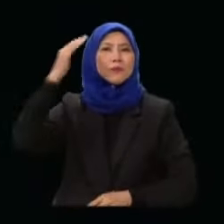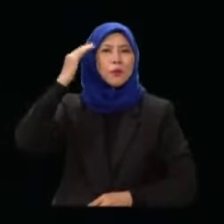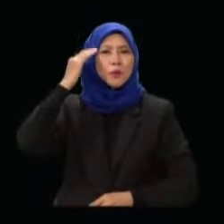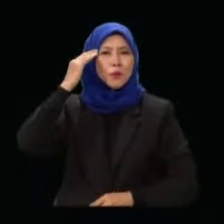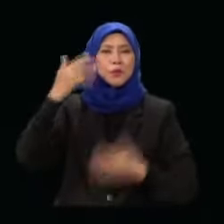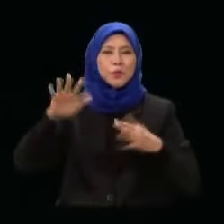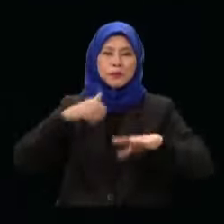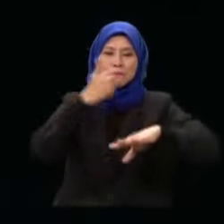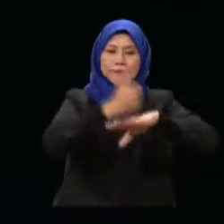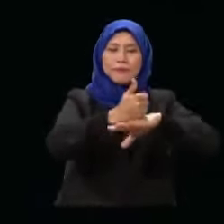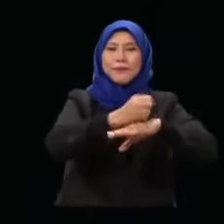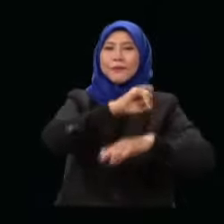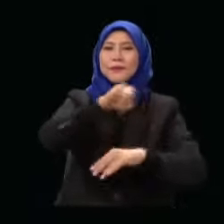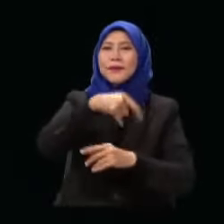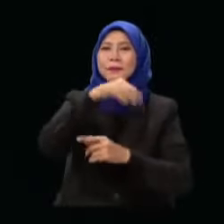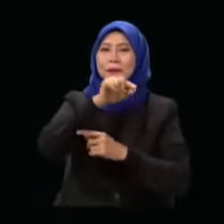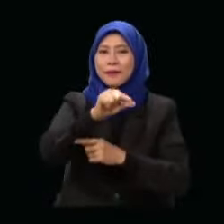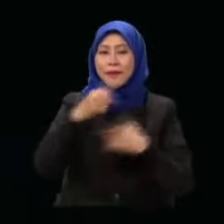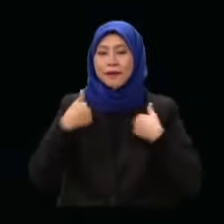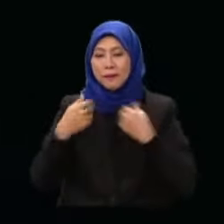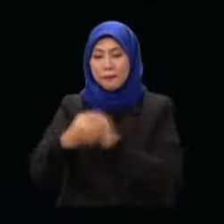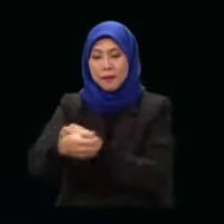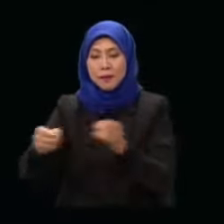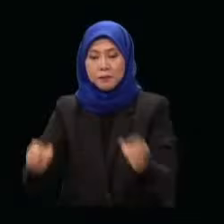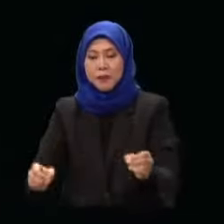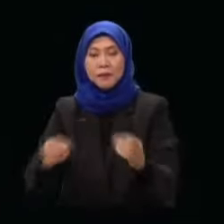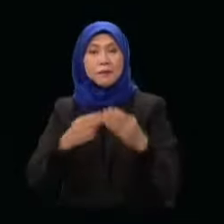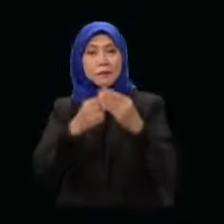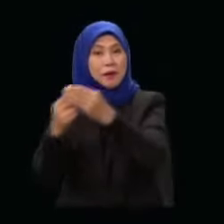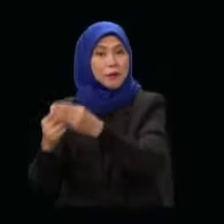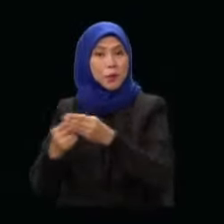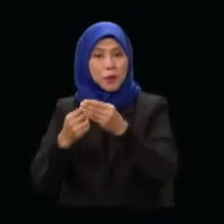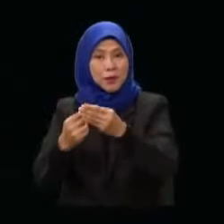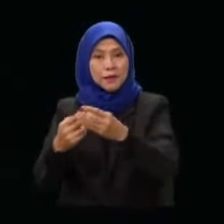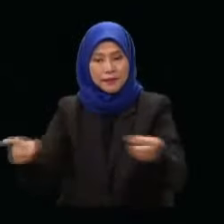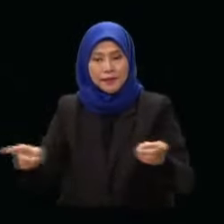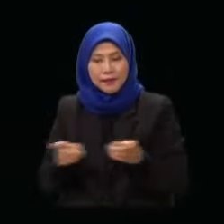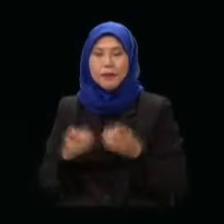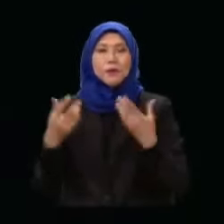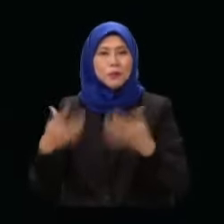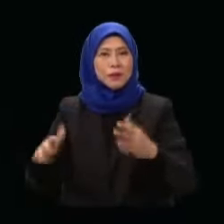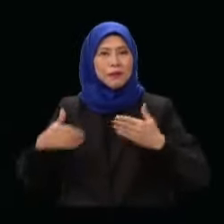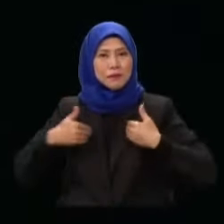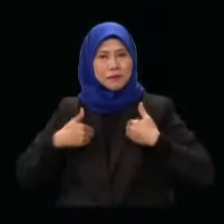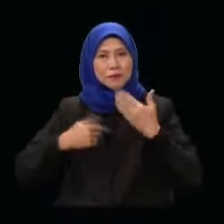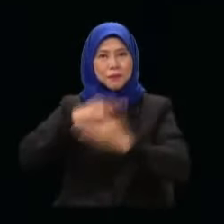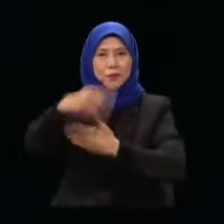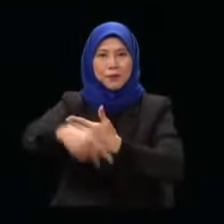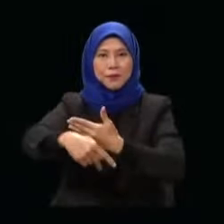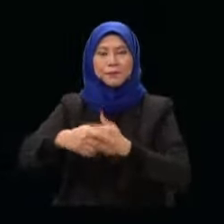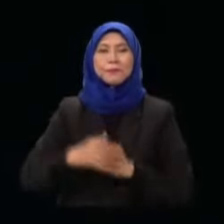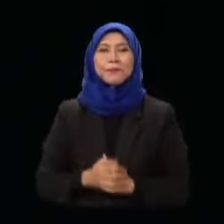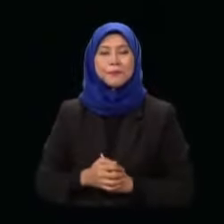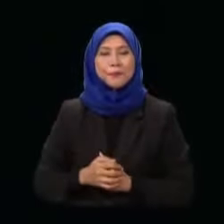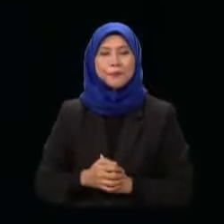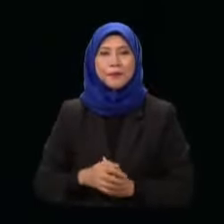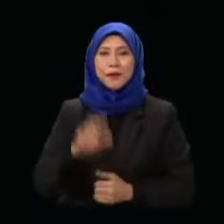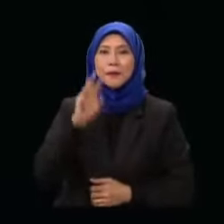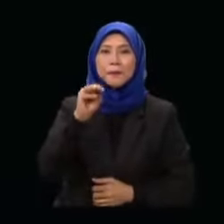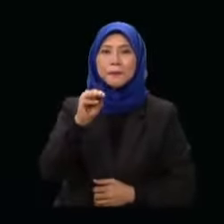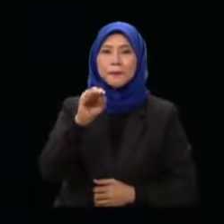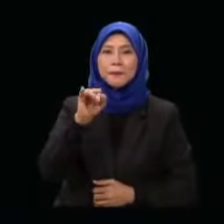mangga DC penentu penyebab perpaduan daerah memang memang dah yang dilangsungkan jadi untuk Mitra nih